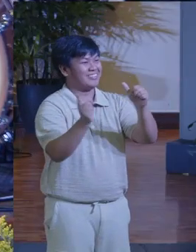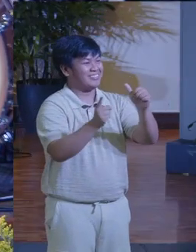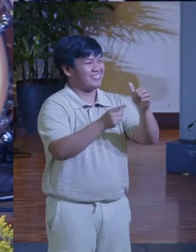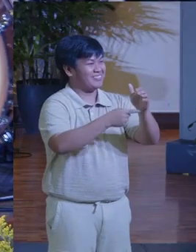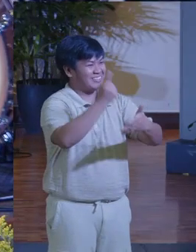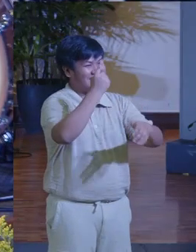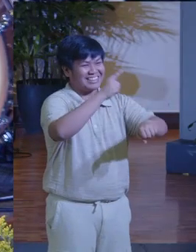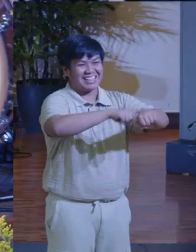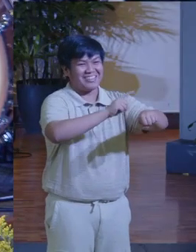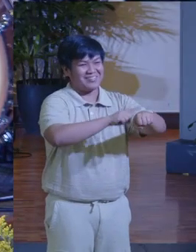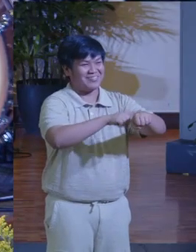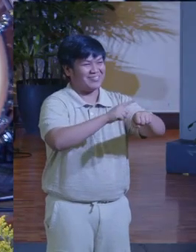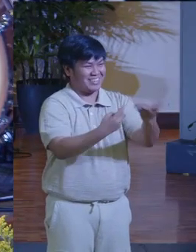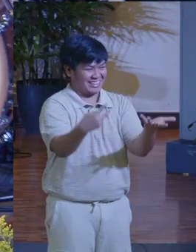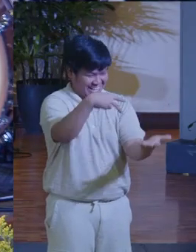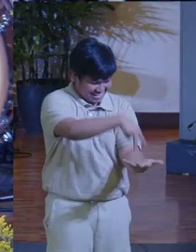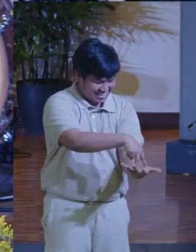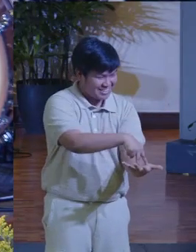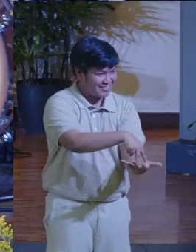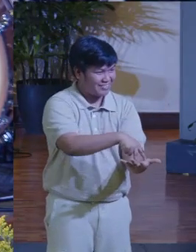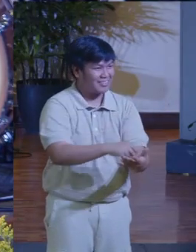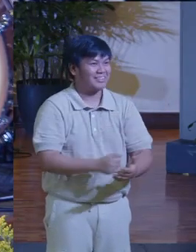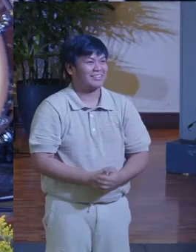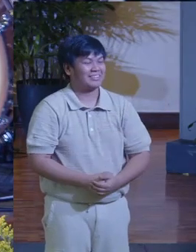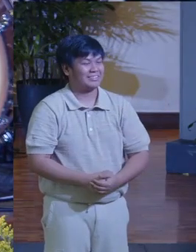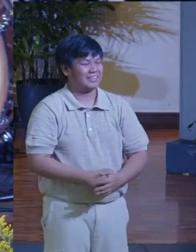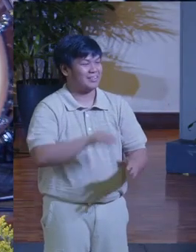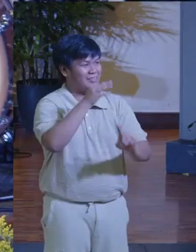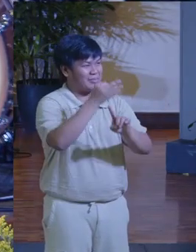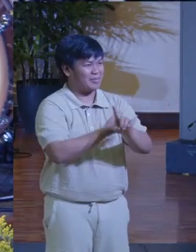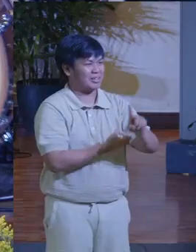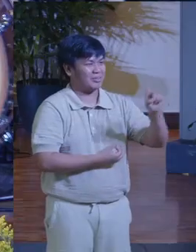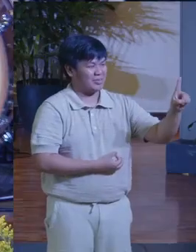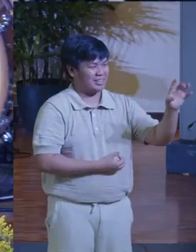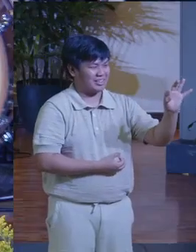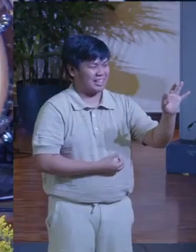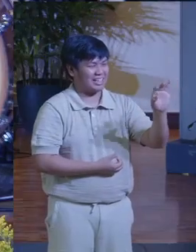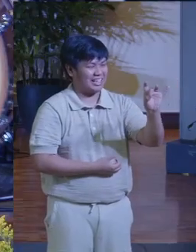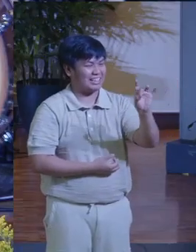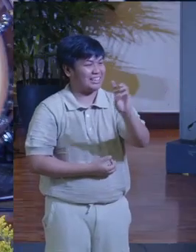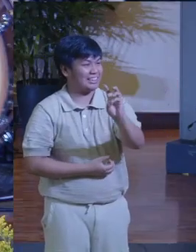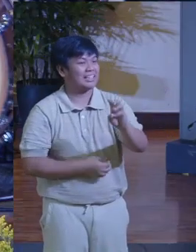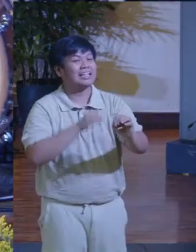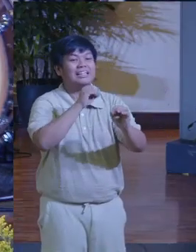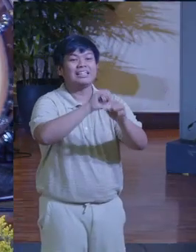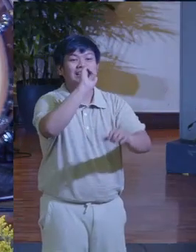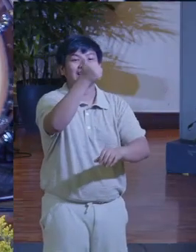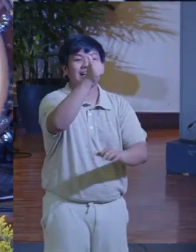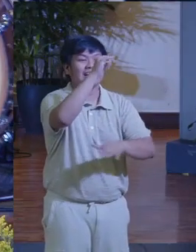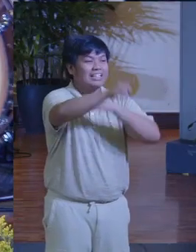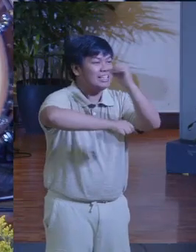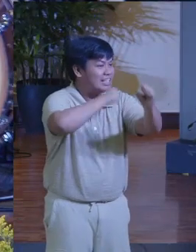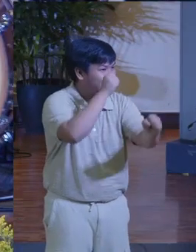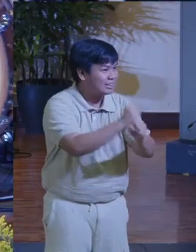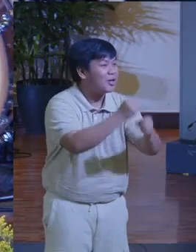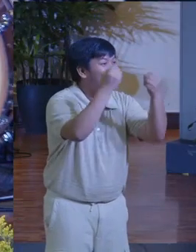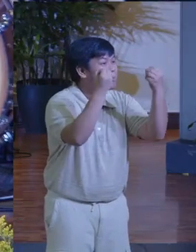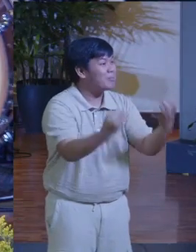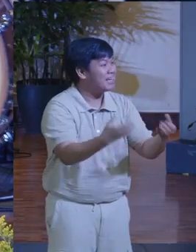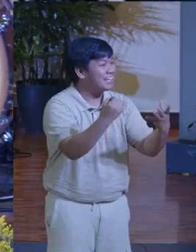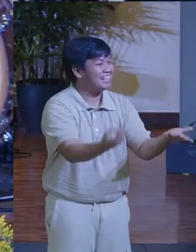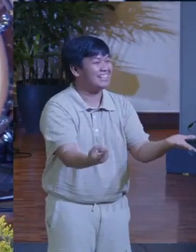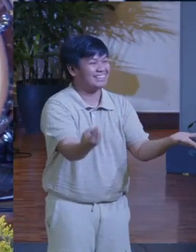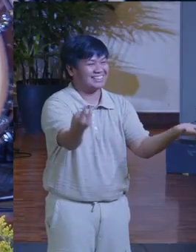Diyos, at February 1986. So sa loob ng 10 taon, ako na